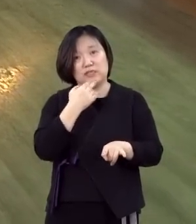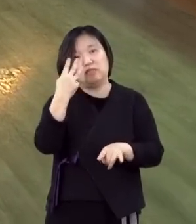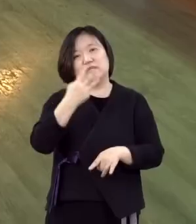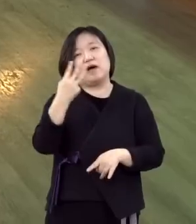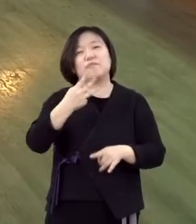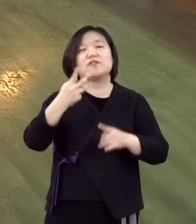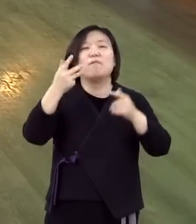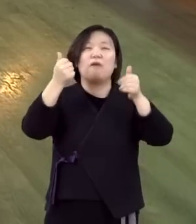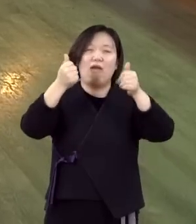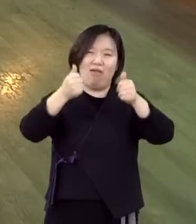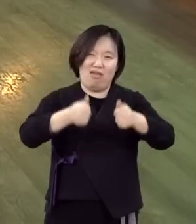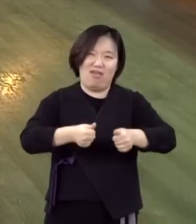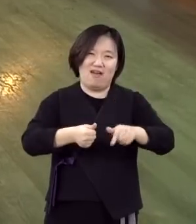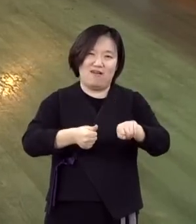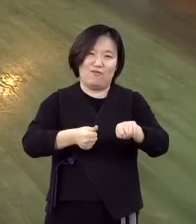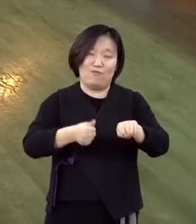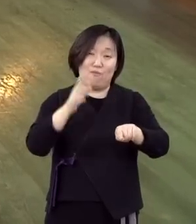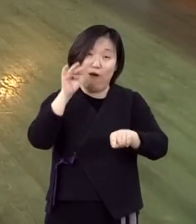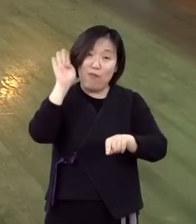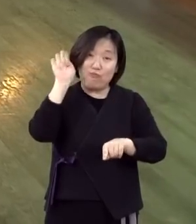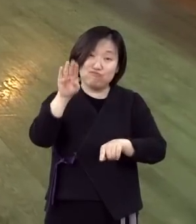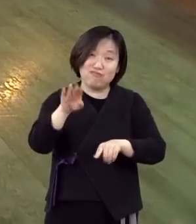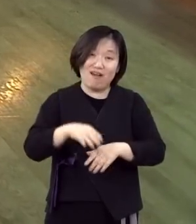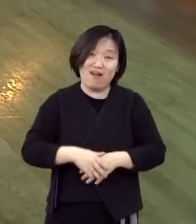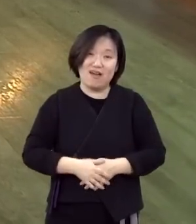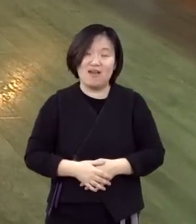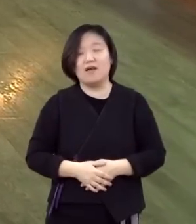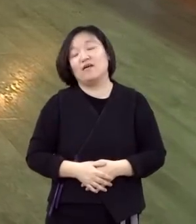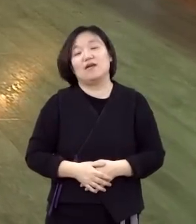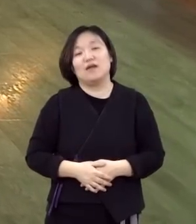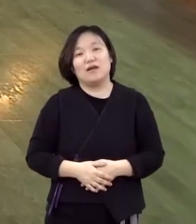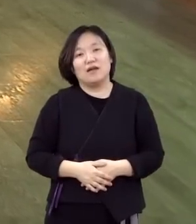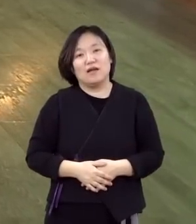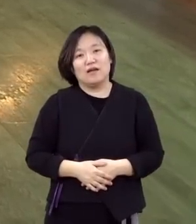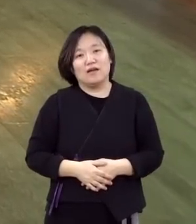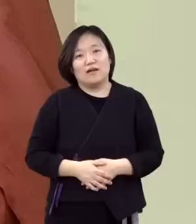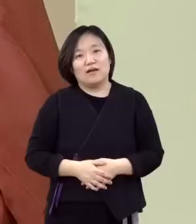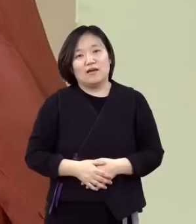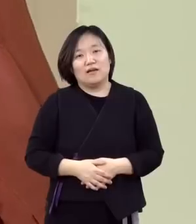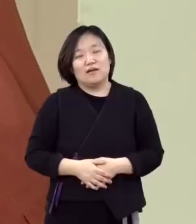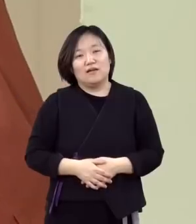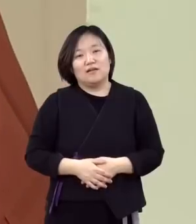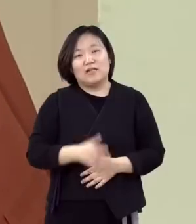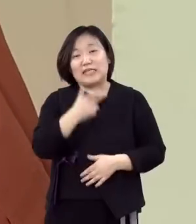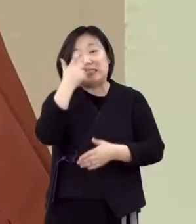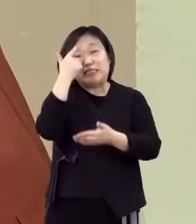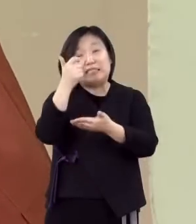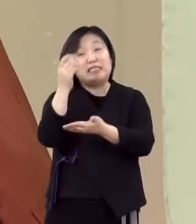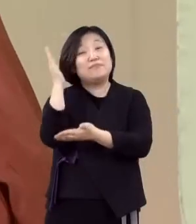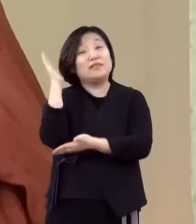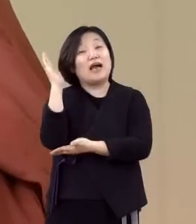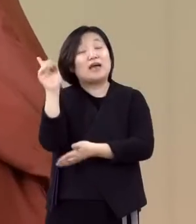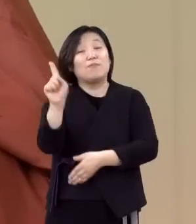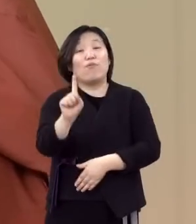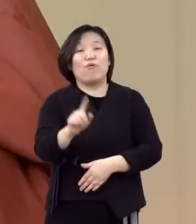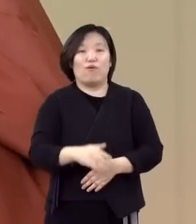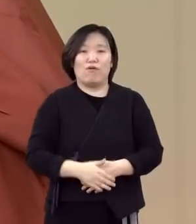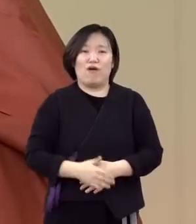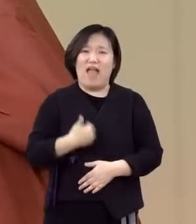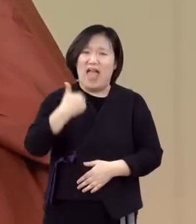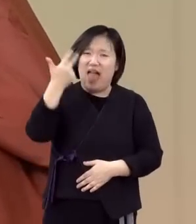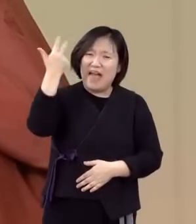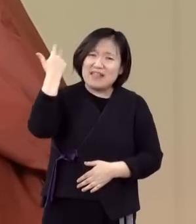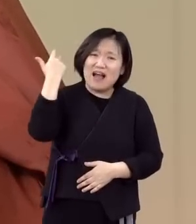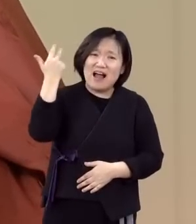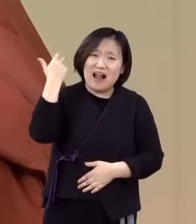바라보며매일3,000번씩절을올리는데시간을보냈습니다.아시다시피 ,연륜있는스님들께서 예전에는절에 먹을것이